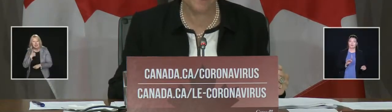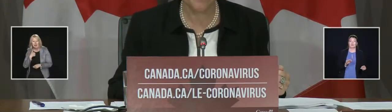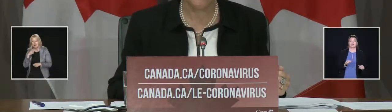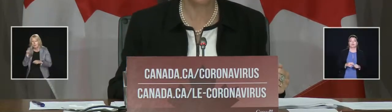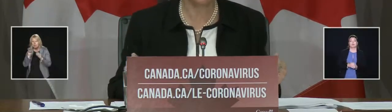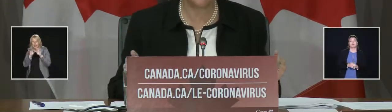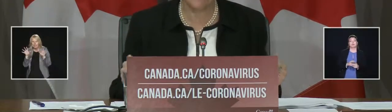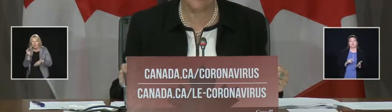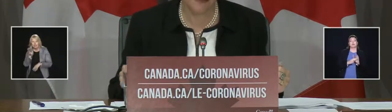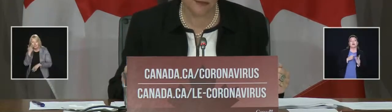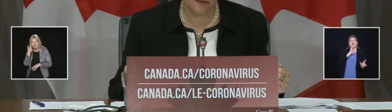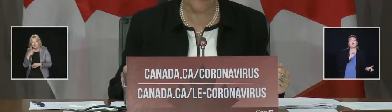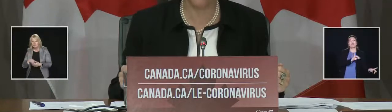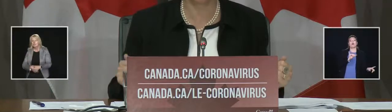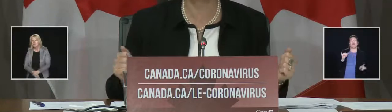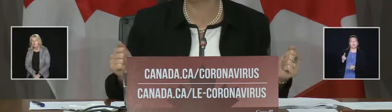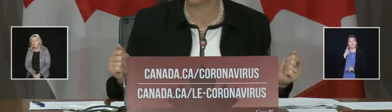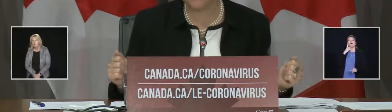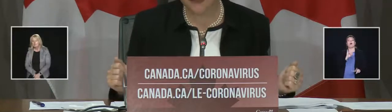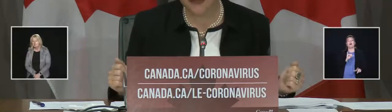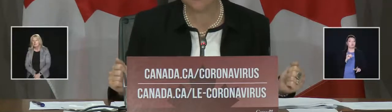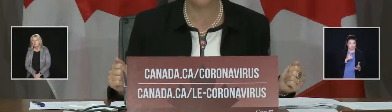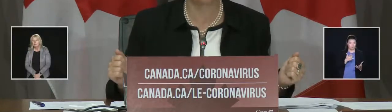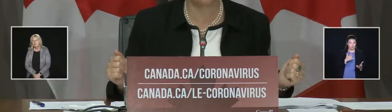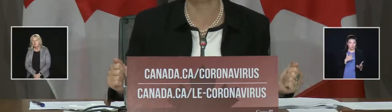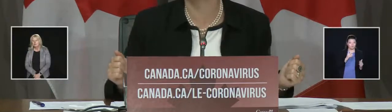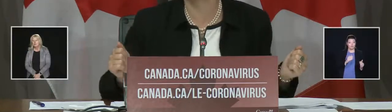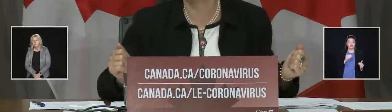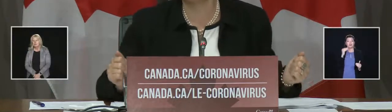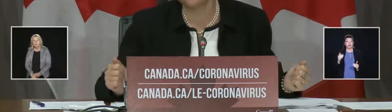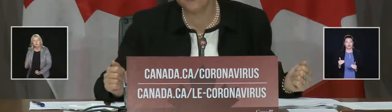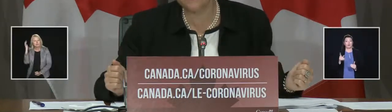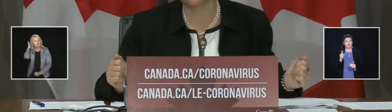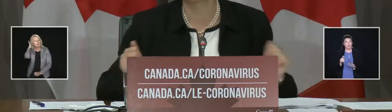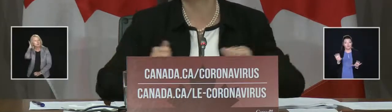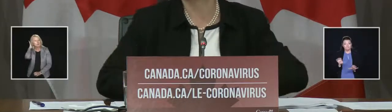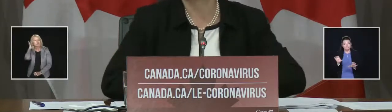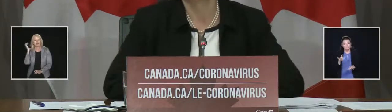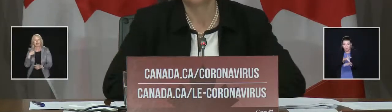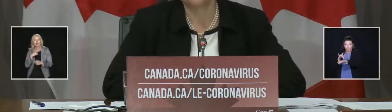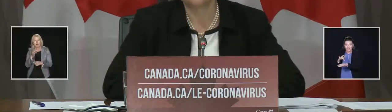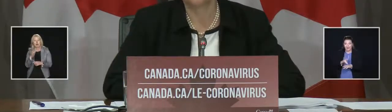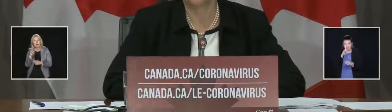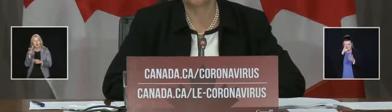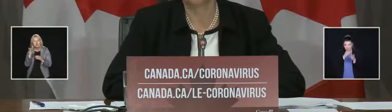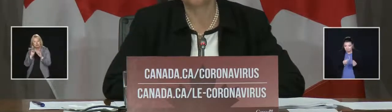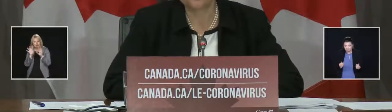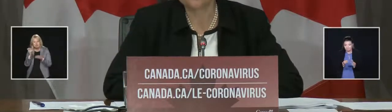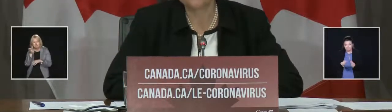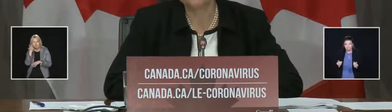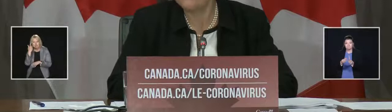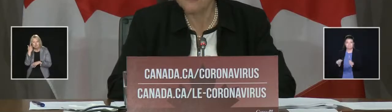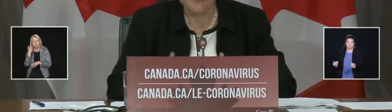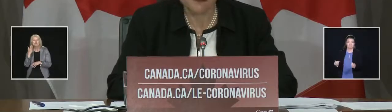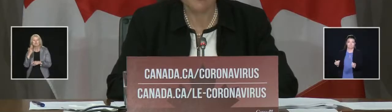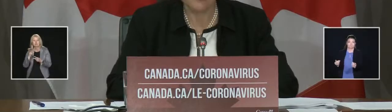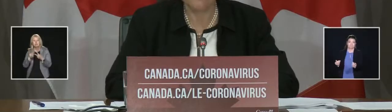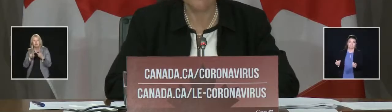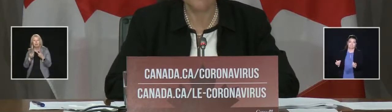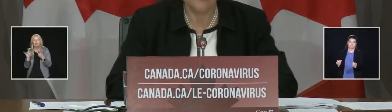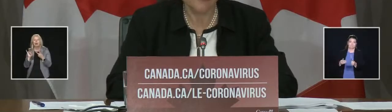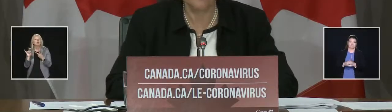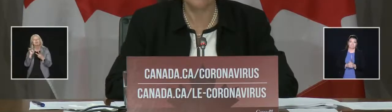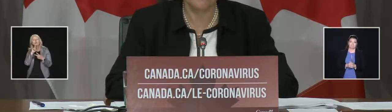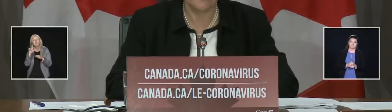prendre les actions concrètes et directes pour